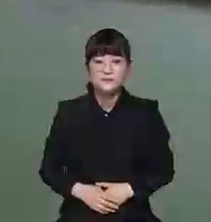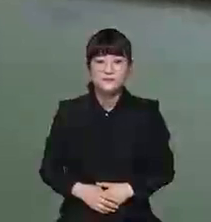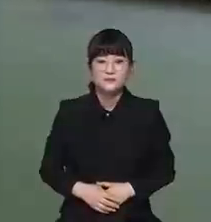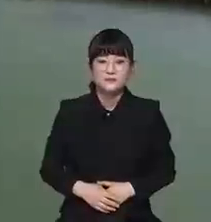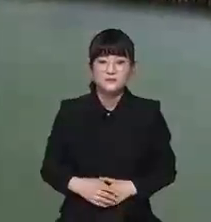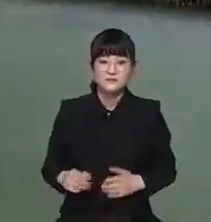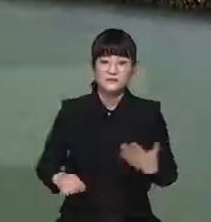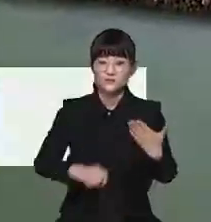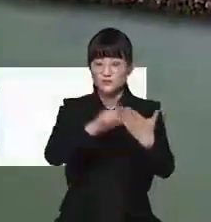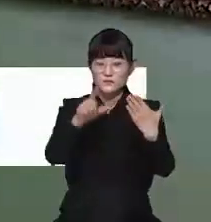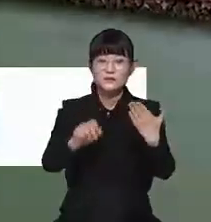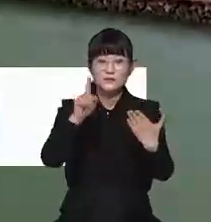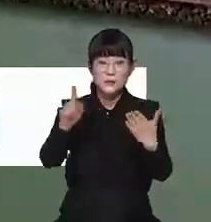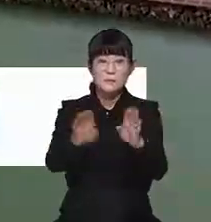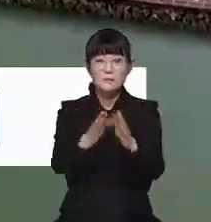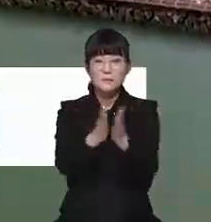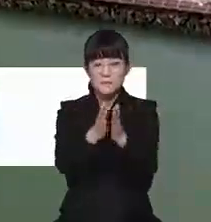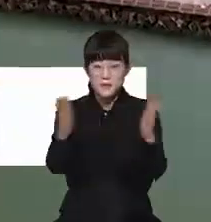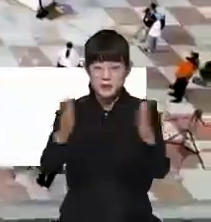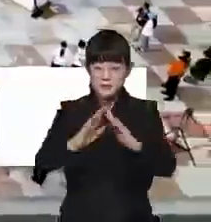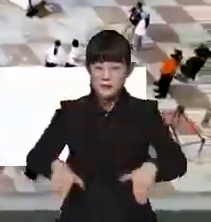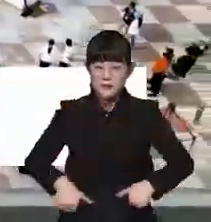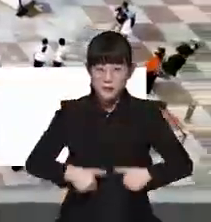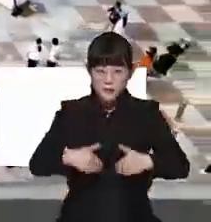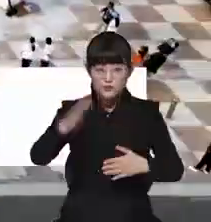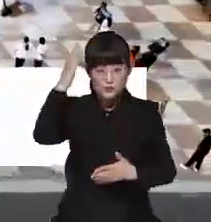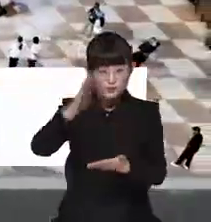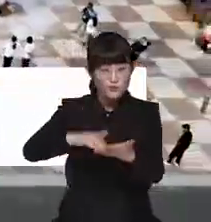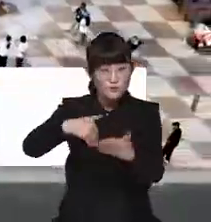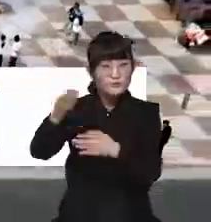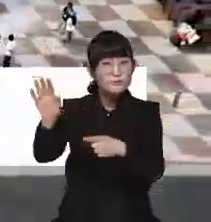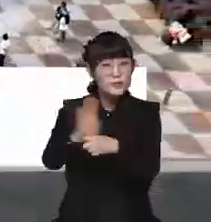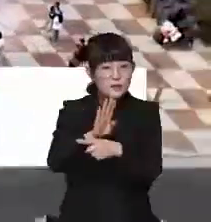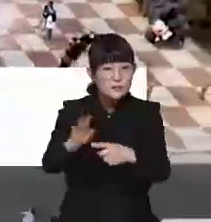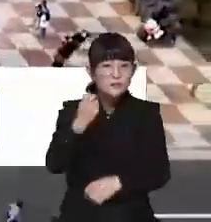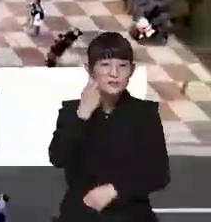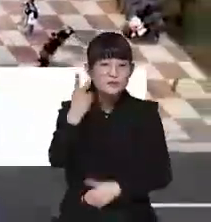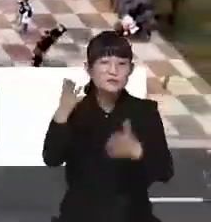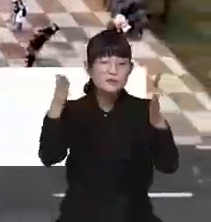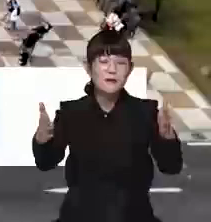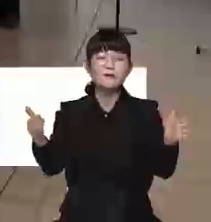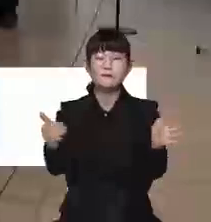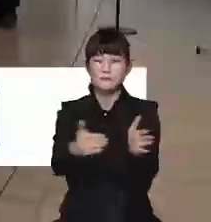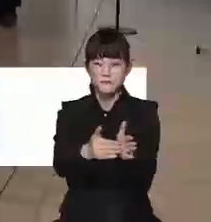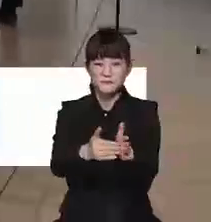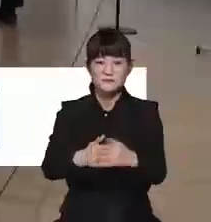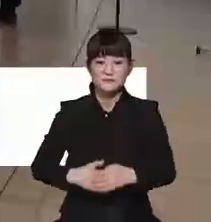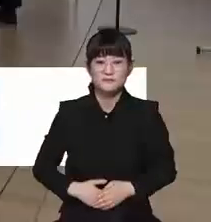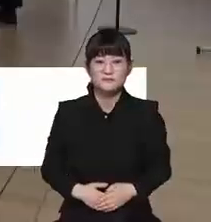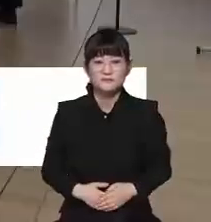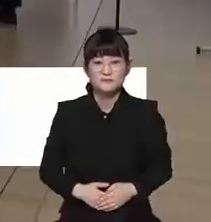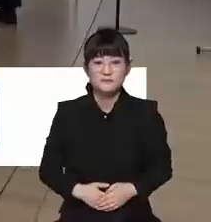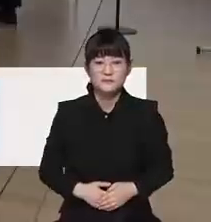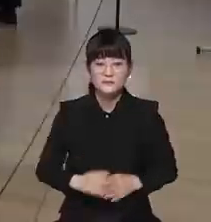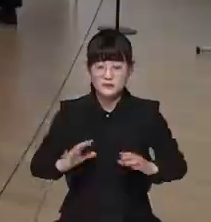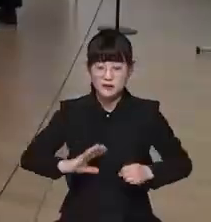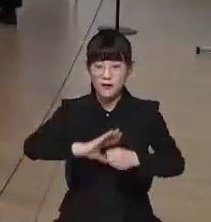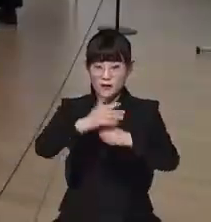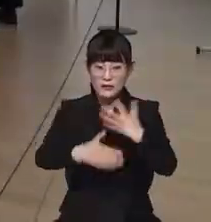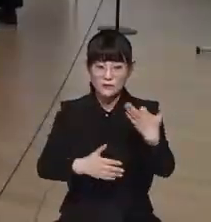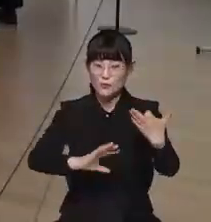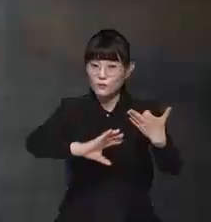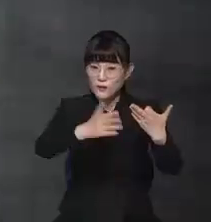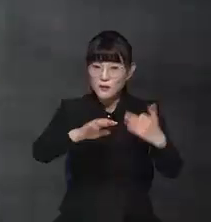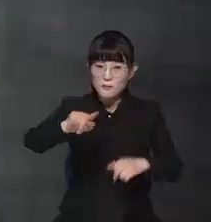지난달 1일 막을 올렸던 전남 국제수목 비엔날레도 두 달간의 일정을 마무리했습니다. 전 세계